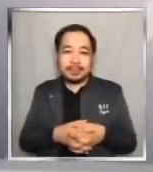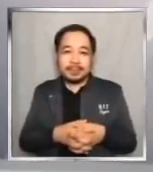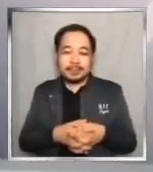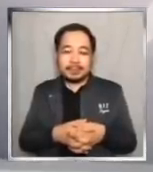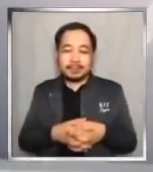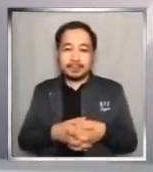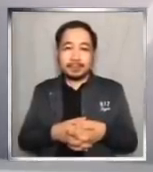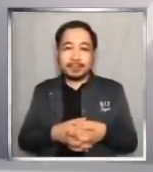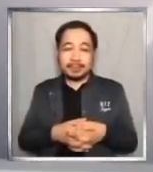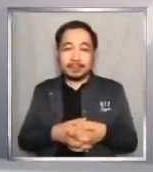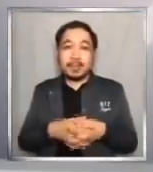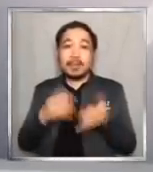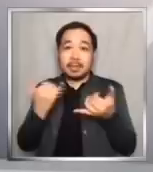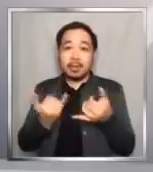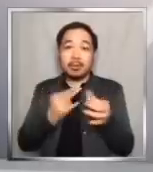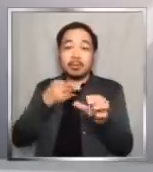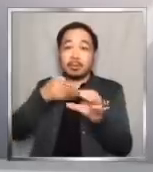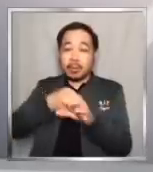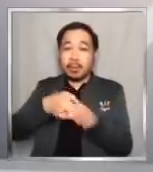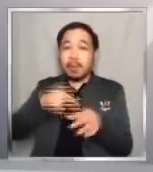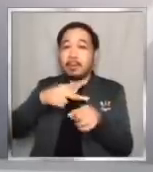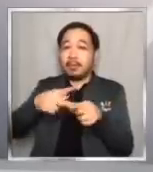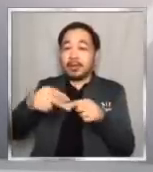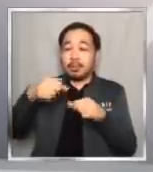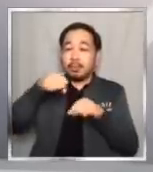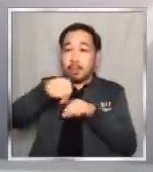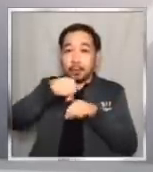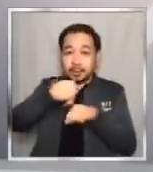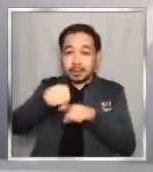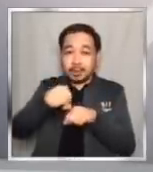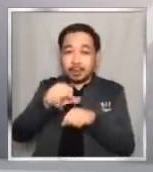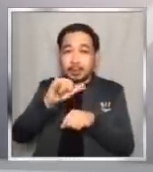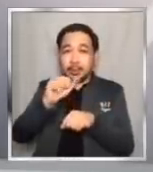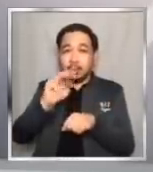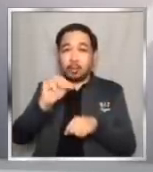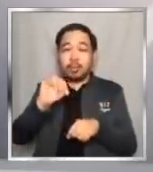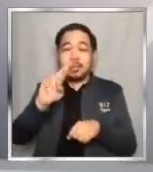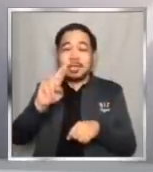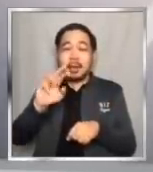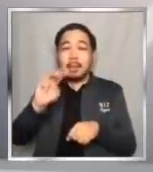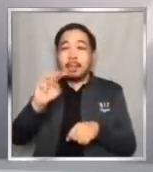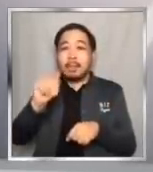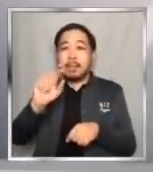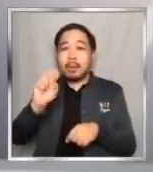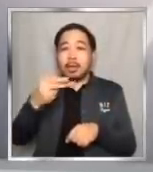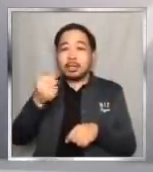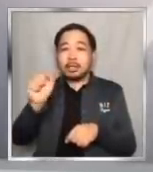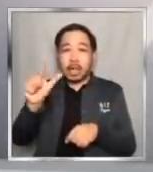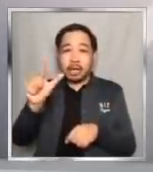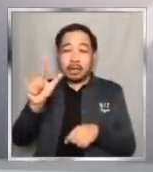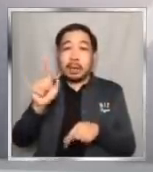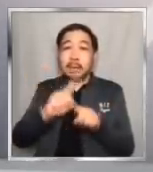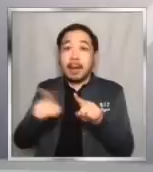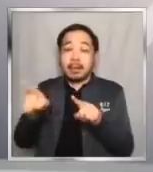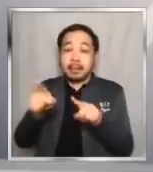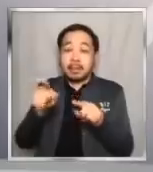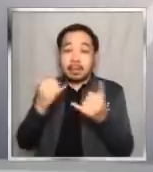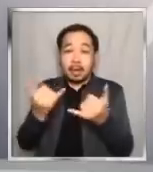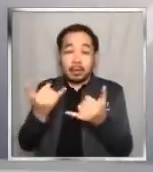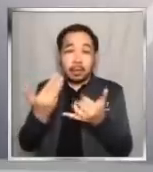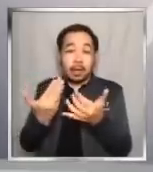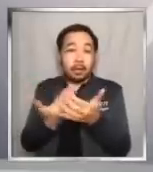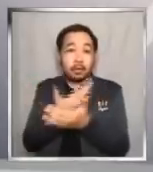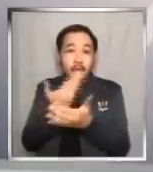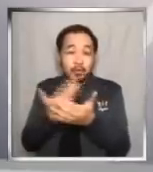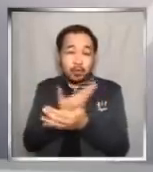sasabak na sa mundo ng professional boxing si Eumir Marcial. Pero hindi raw magiging hadlang ang kanyang bagong tatahaking